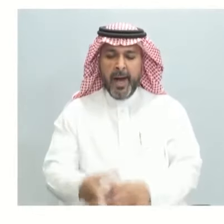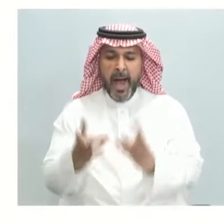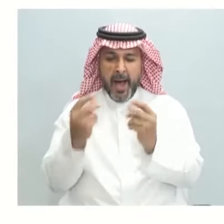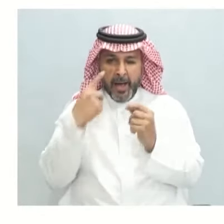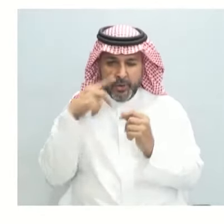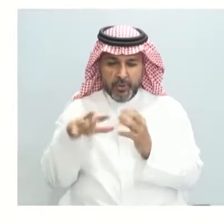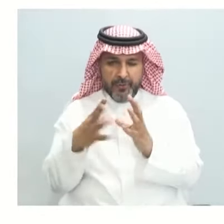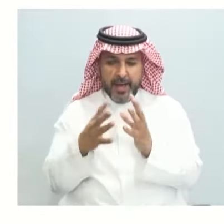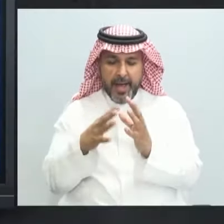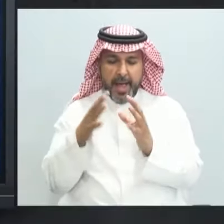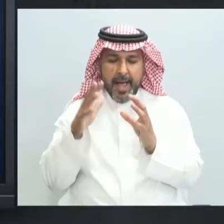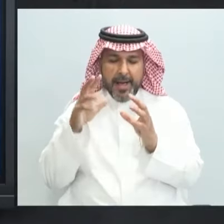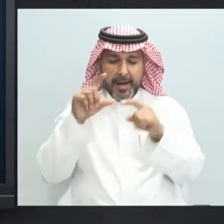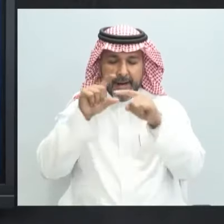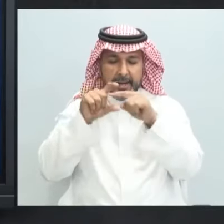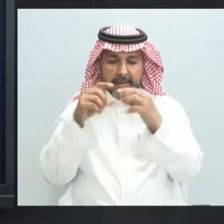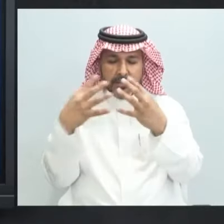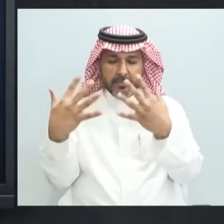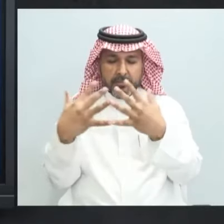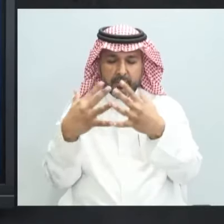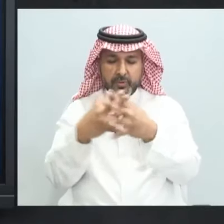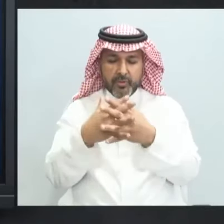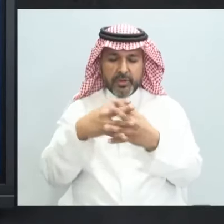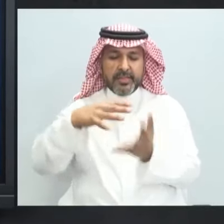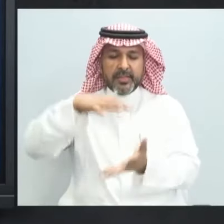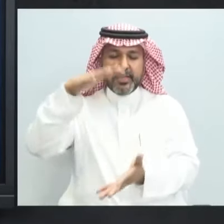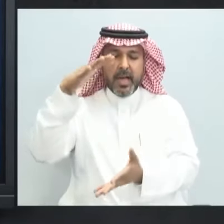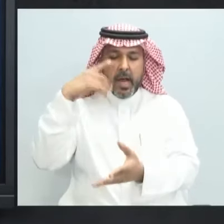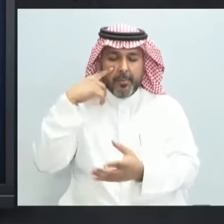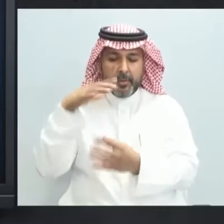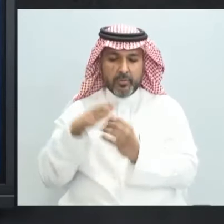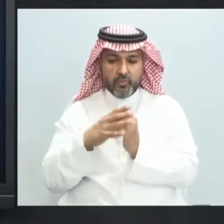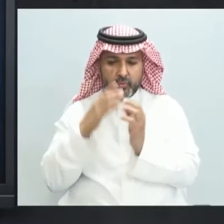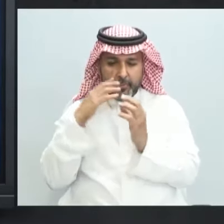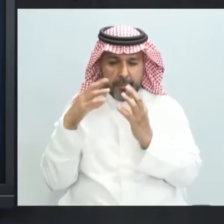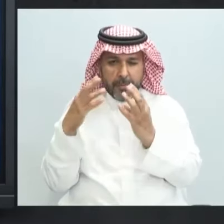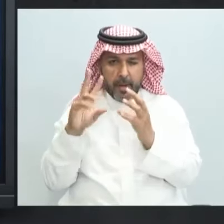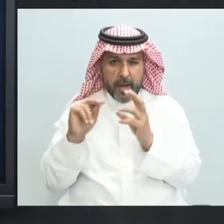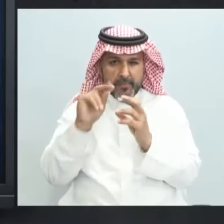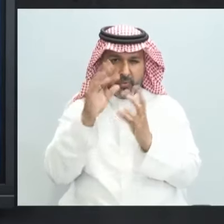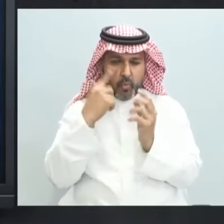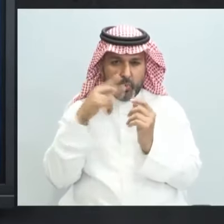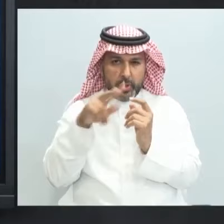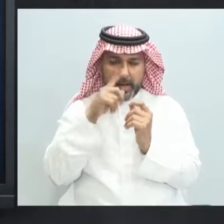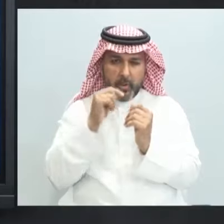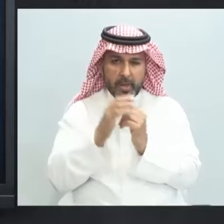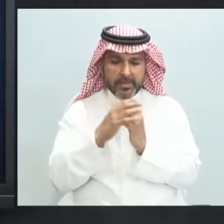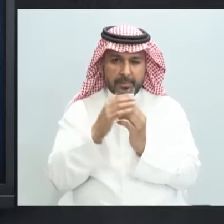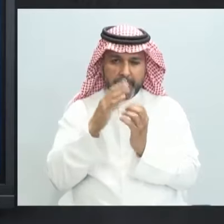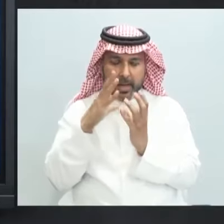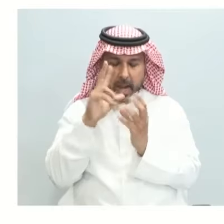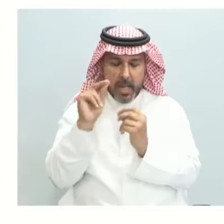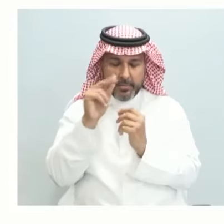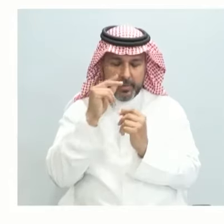المشتركه الاكبر بعد تحليل الاعداد نبدا بتحديد الاعداد المشتركه ولابد ان تكون مشتركه